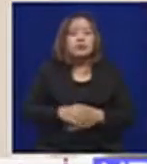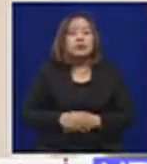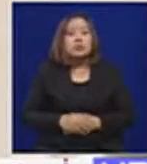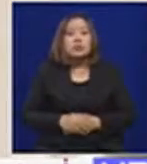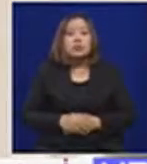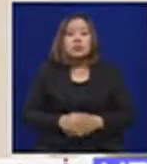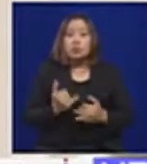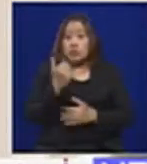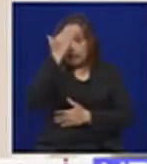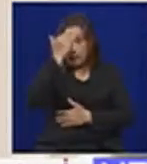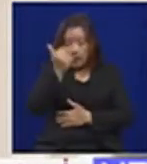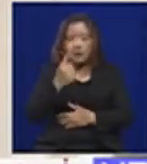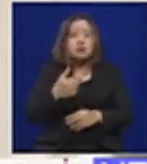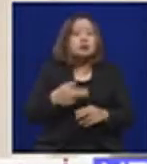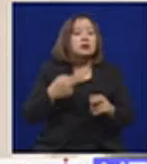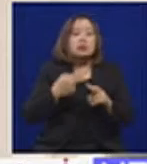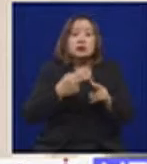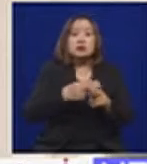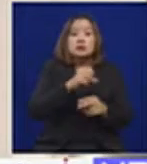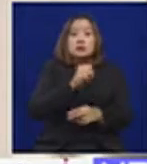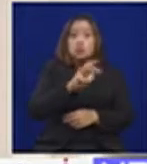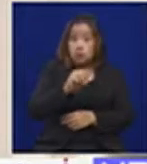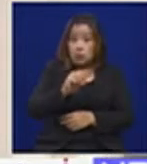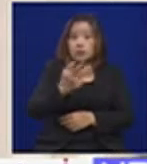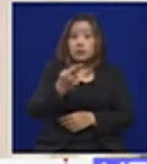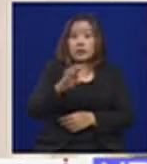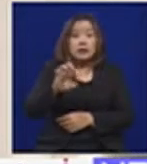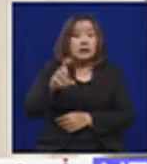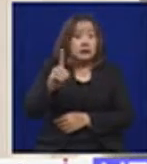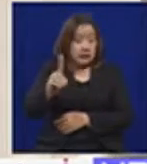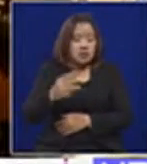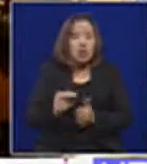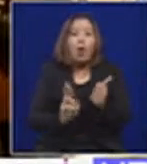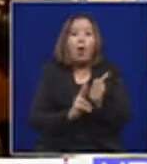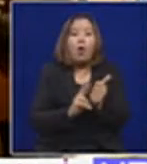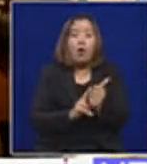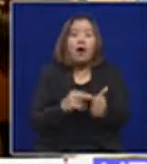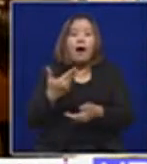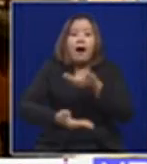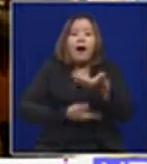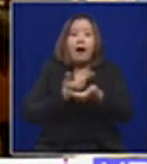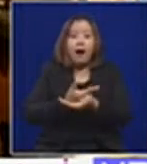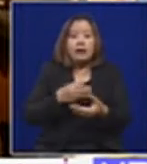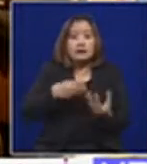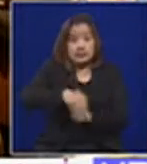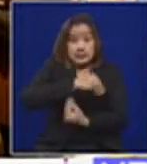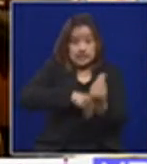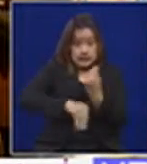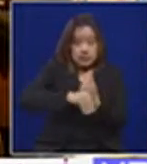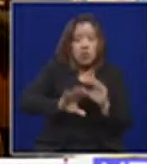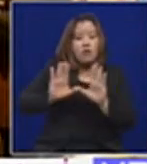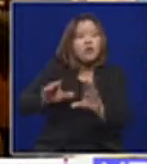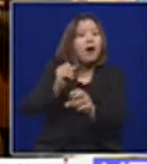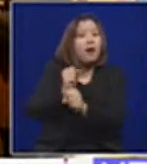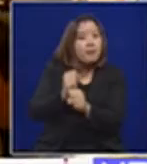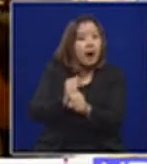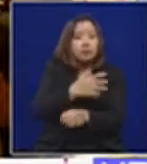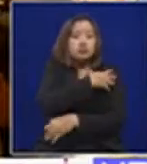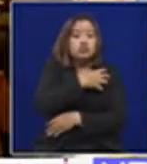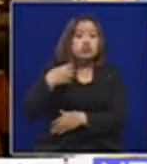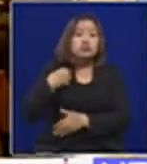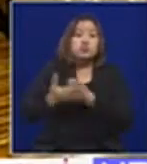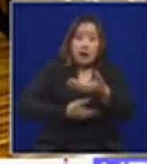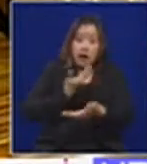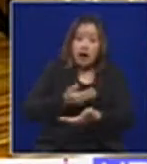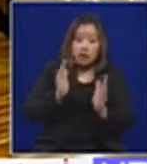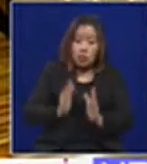ในวันนี้นายสมคิดจาตุศรีพิทักษ์รองนายกรัฐมนตรีด้านเศรษฐกิจมอบนโยบายการทำงานโดยให้ทูตพาณิชย์และข้าราชการกระทรวงพา